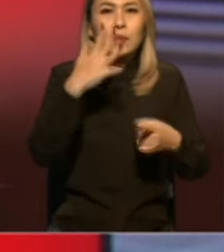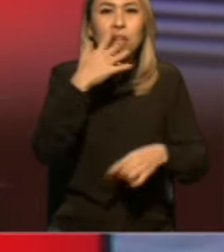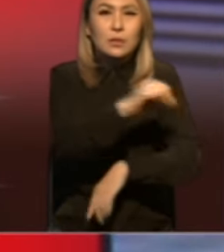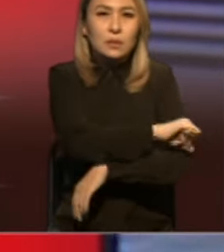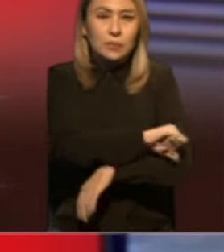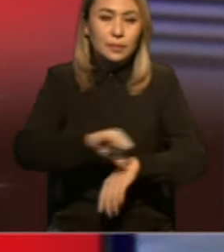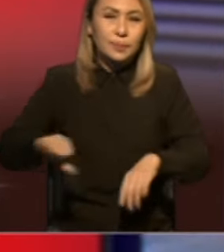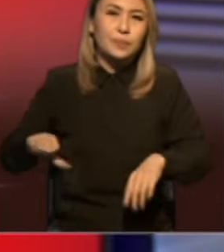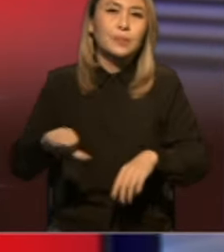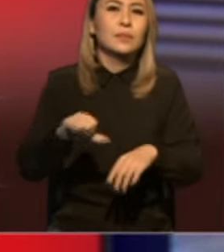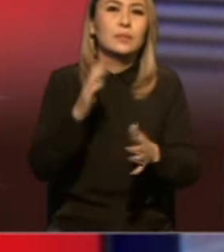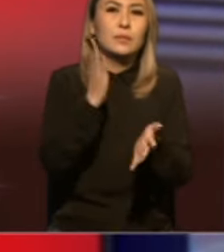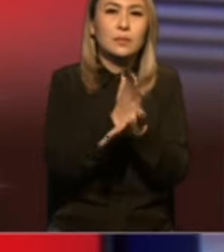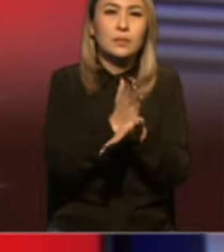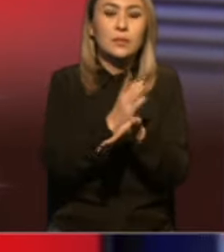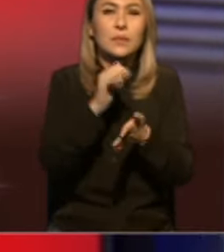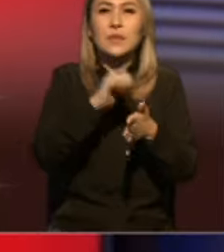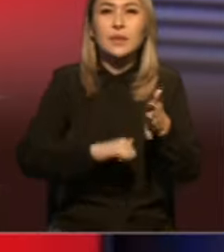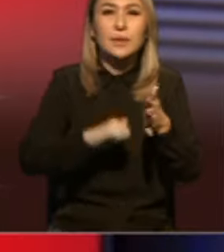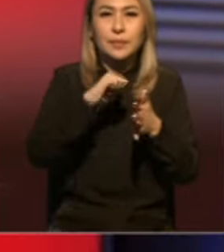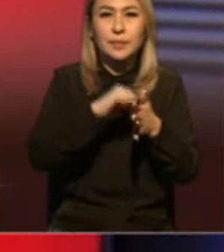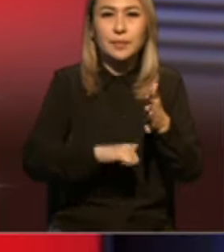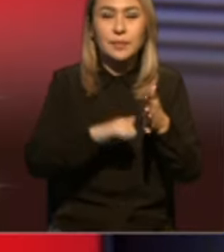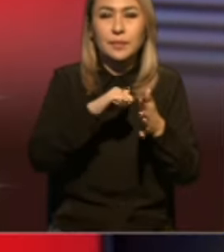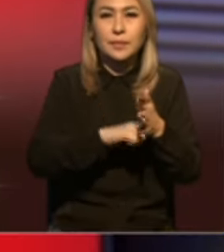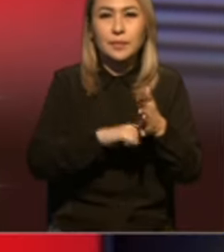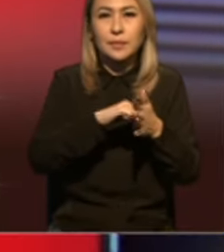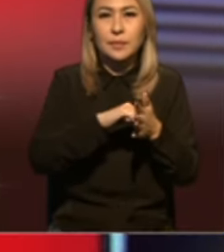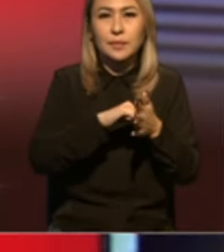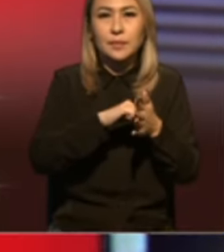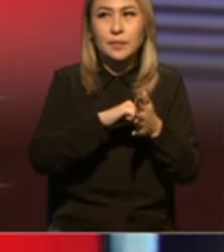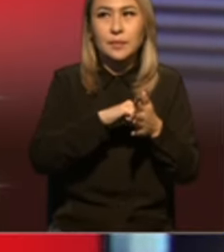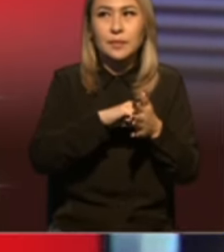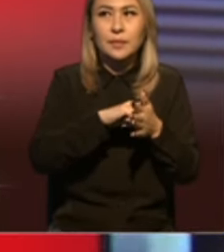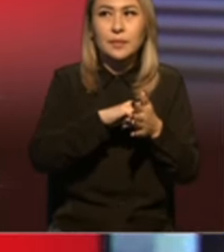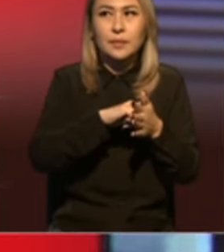саясатқа да әсерін тигізеді. Себебі мынау мысалы